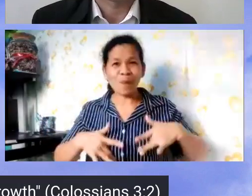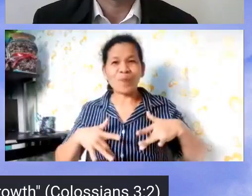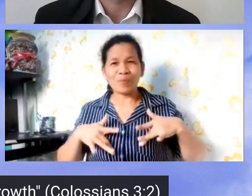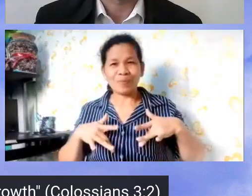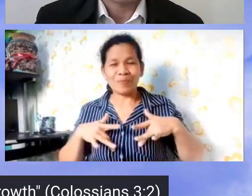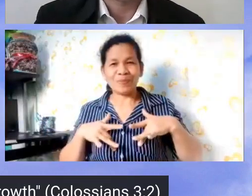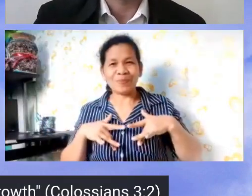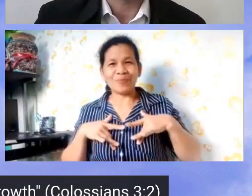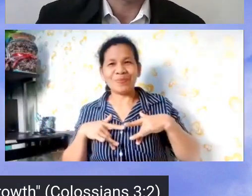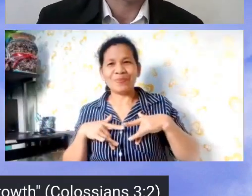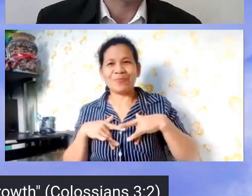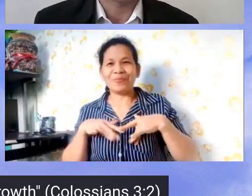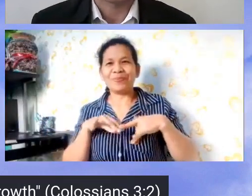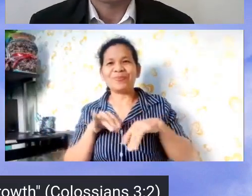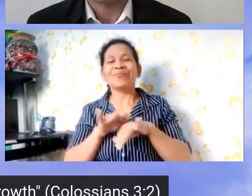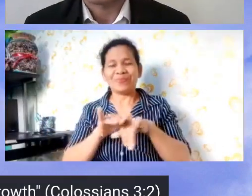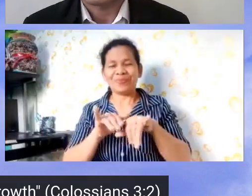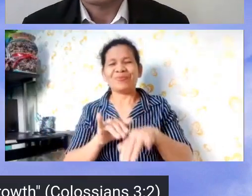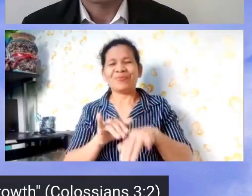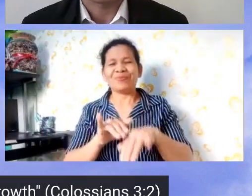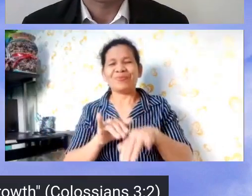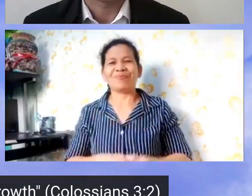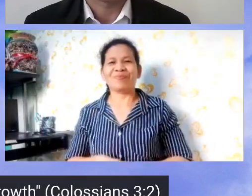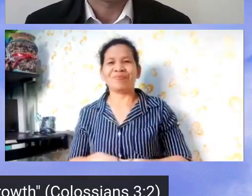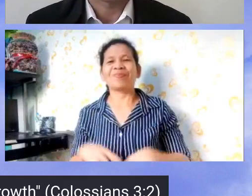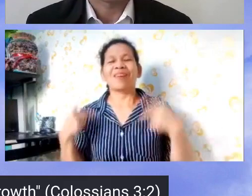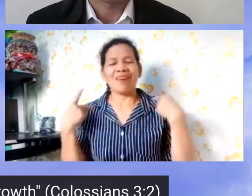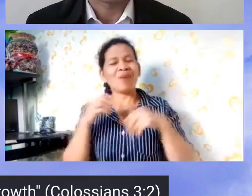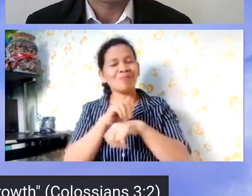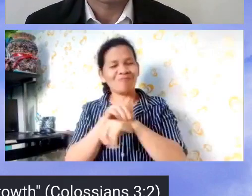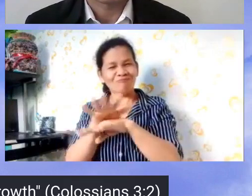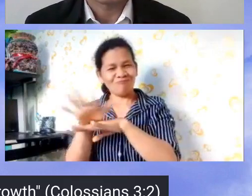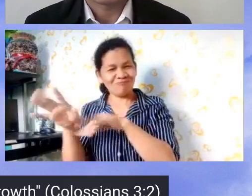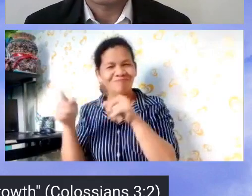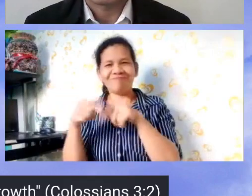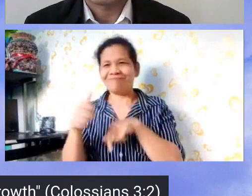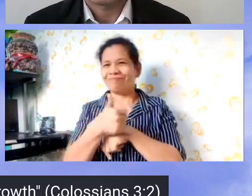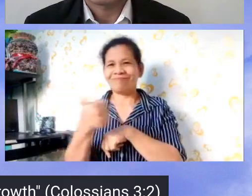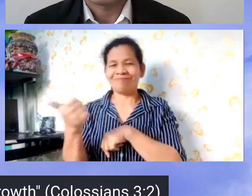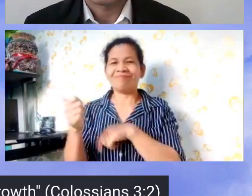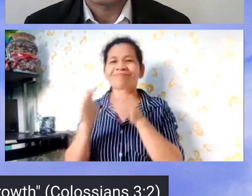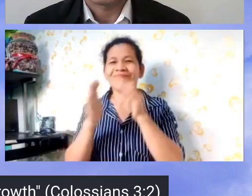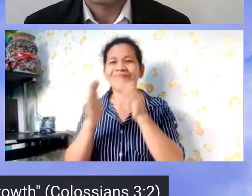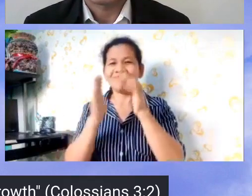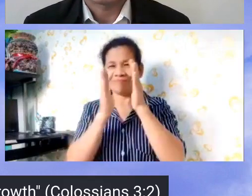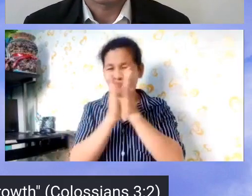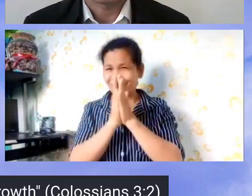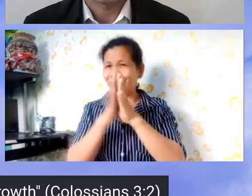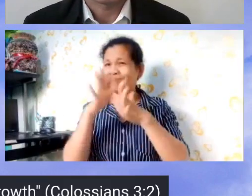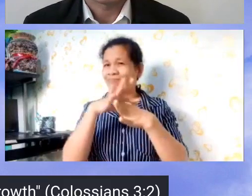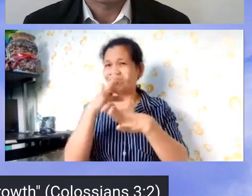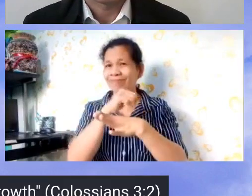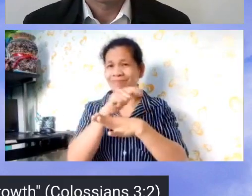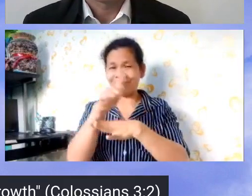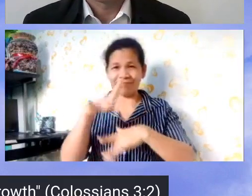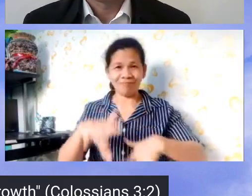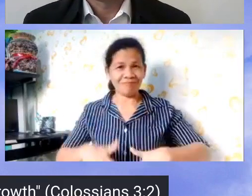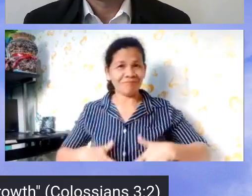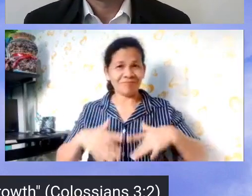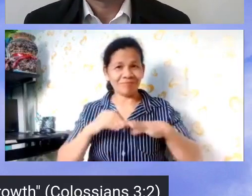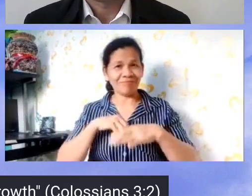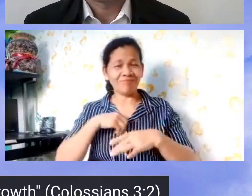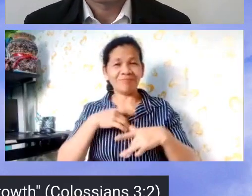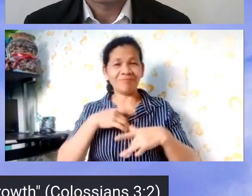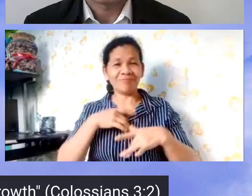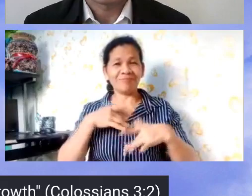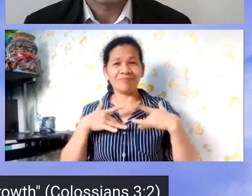na influensya sa lahat. Kayong panalangin po, mga spiritual na gawain sa ating buhay, yan